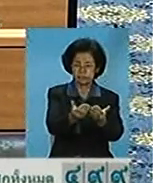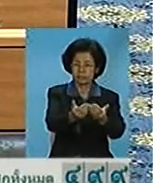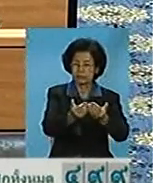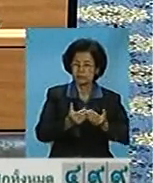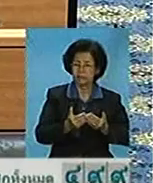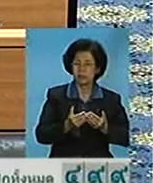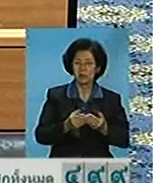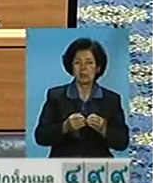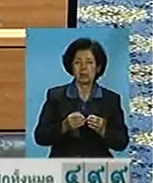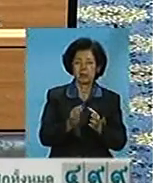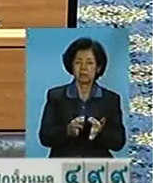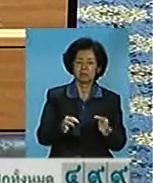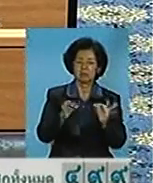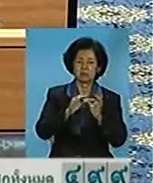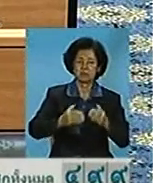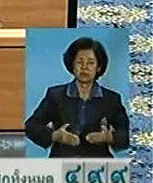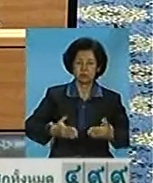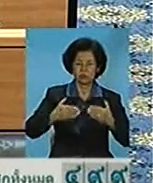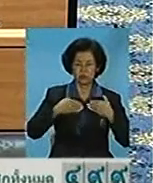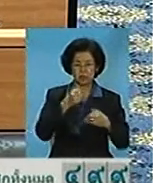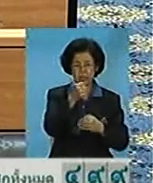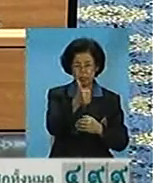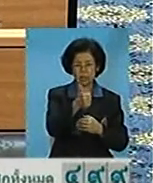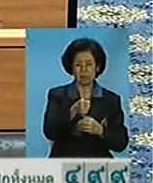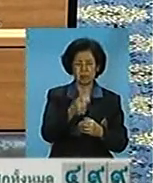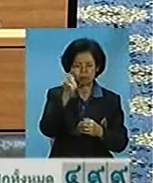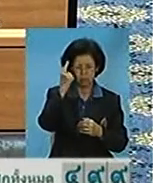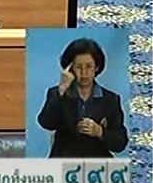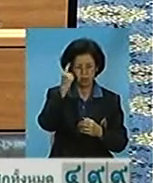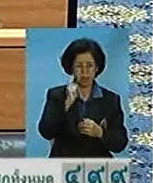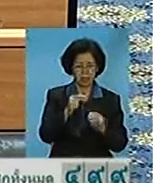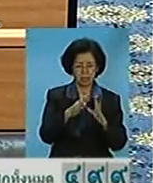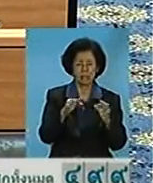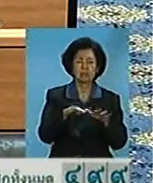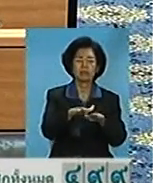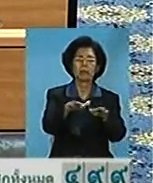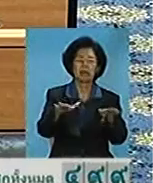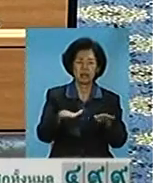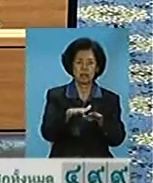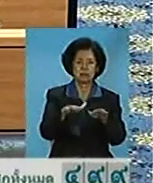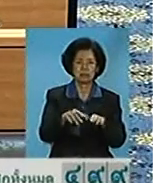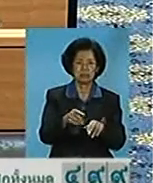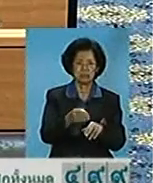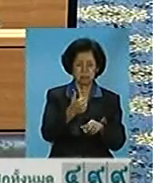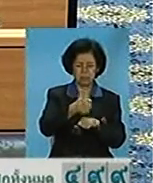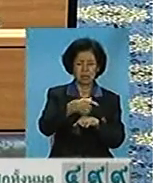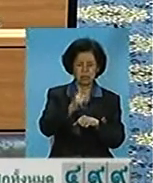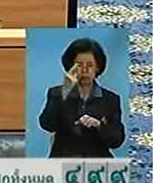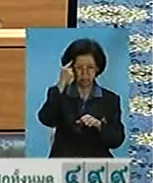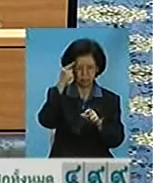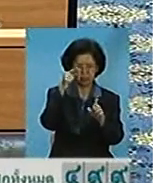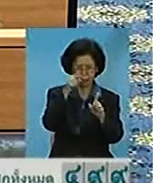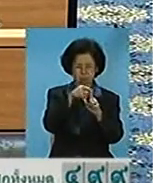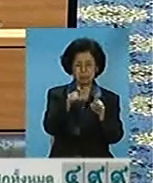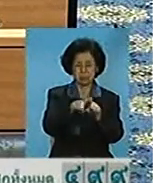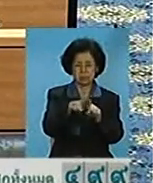ขึ้นผมคิดว่านี่มันเป็นเรื่องธรรมดาเท่านั้นเองท่านประธานคงเห็นตามผมอ่ะไอ้นี่เป็นของ